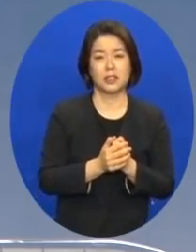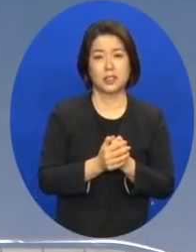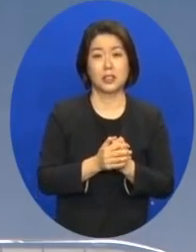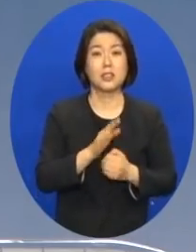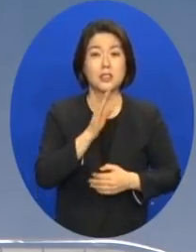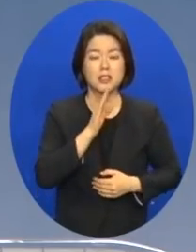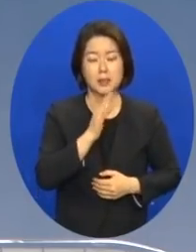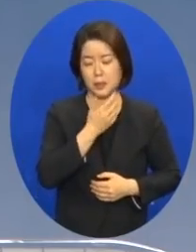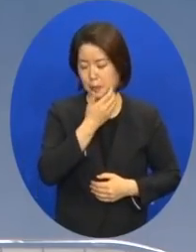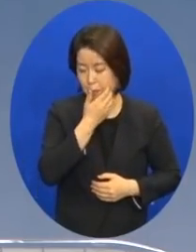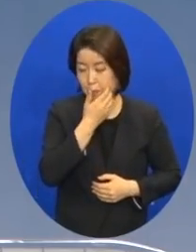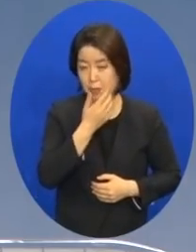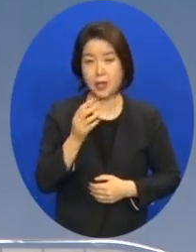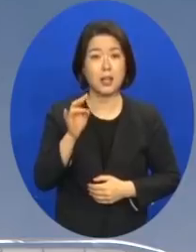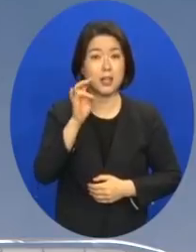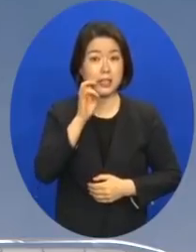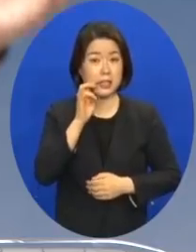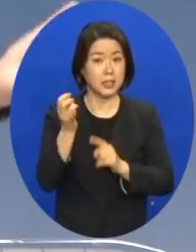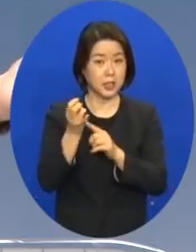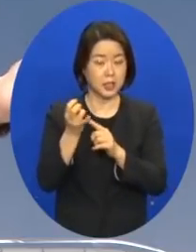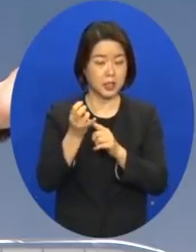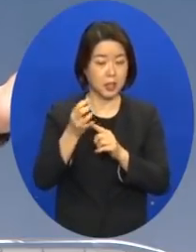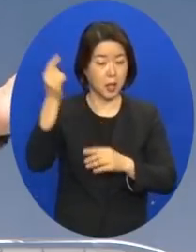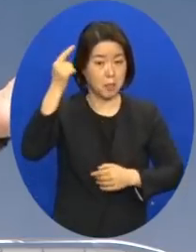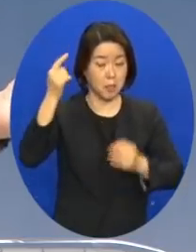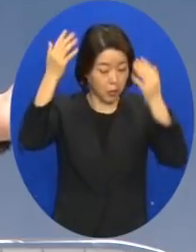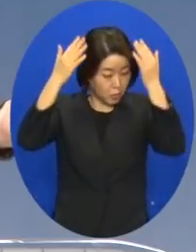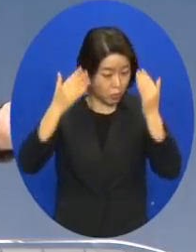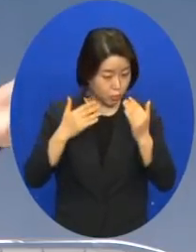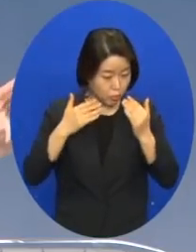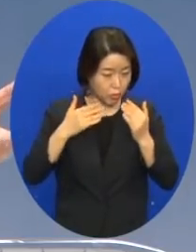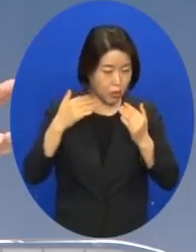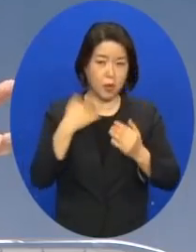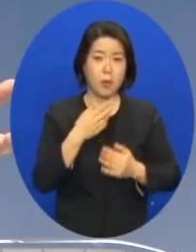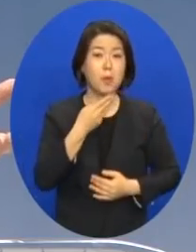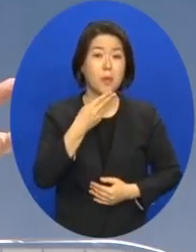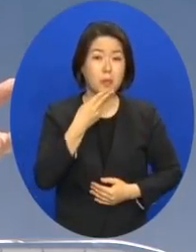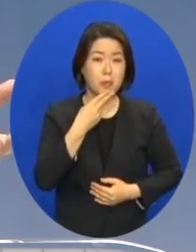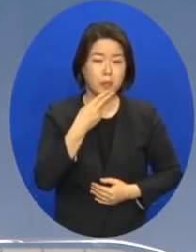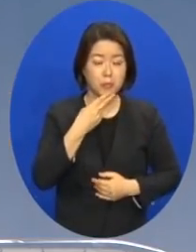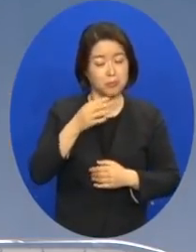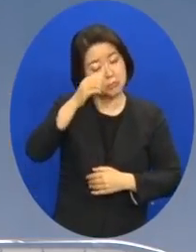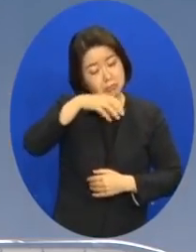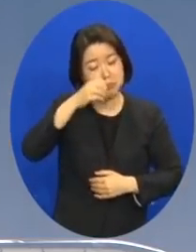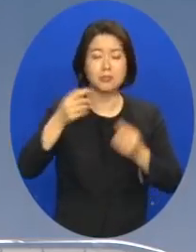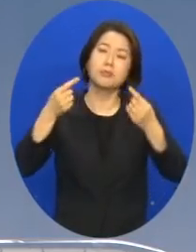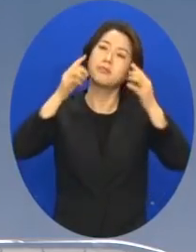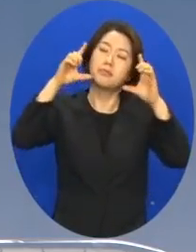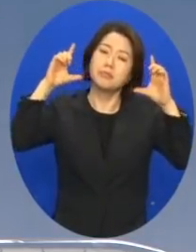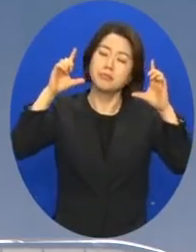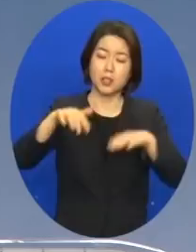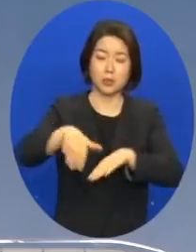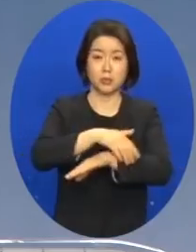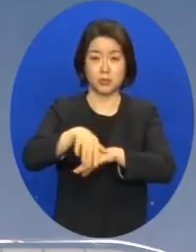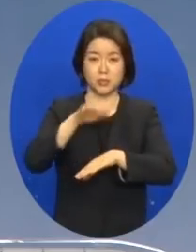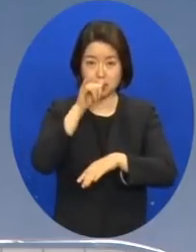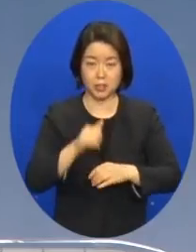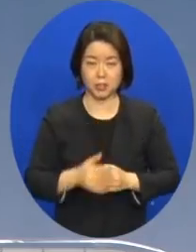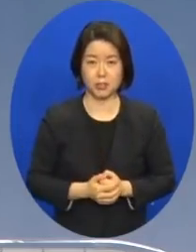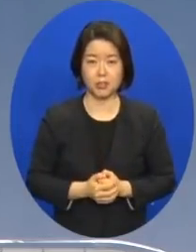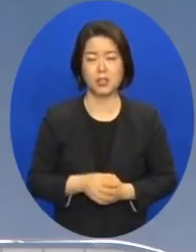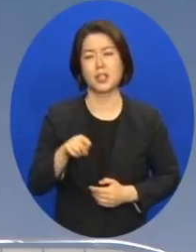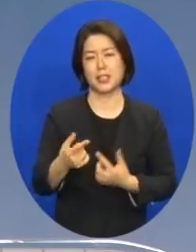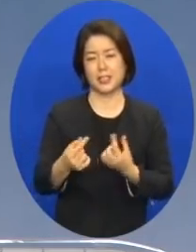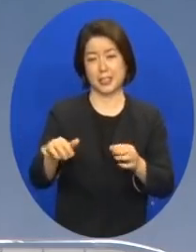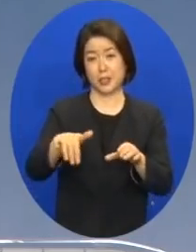참 민망한 그런 여자들은 머리에 수건 쓰지 않고 다녔습니다. 자, 이런 문화 배경